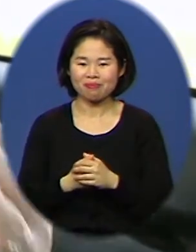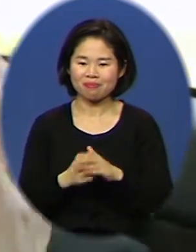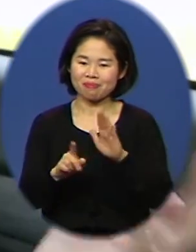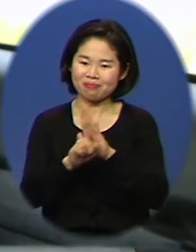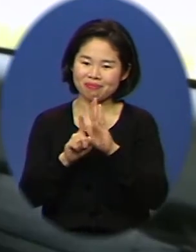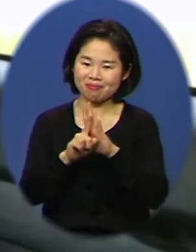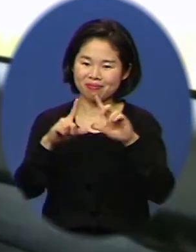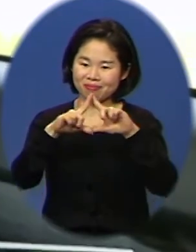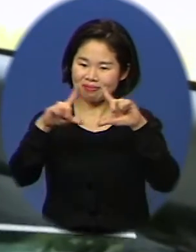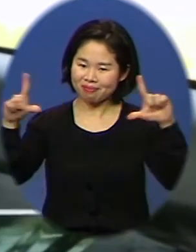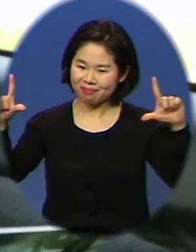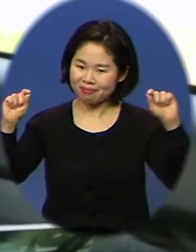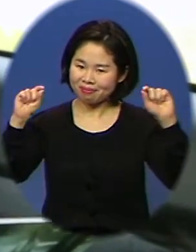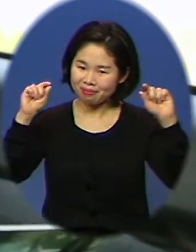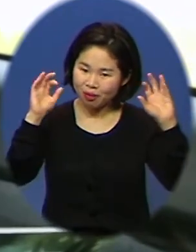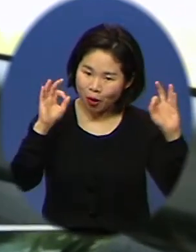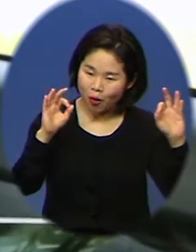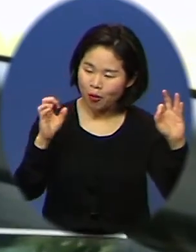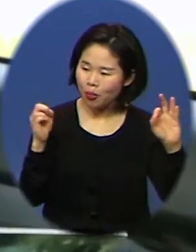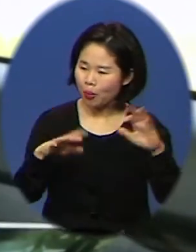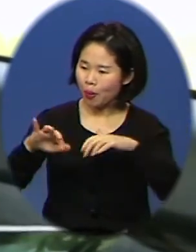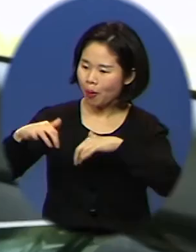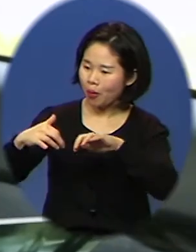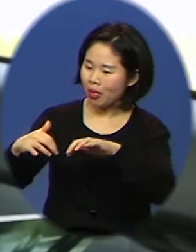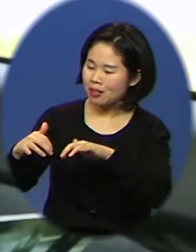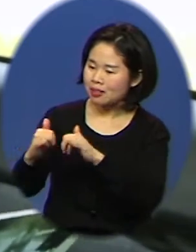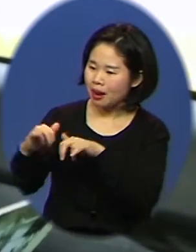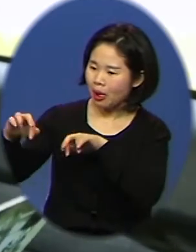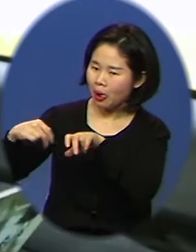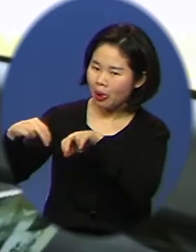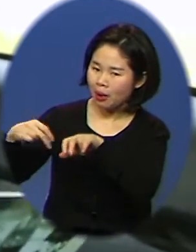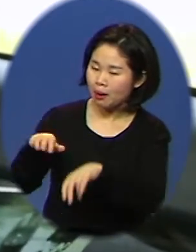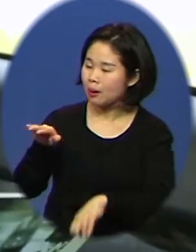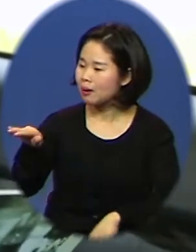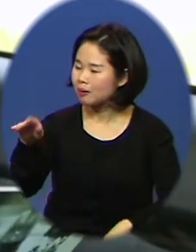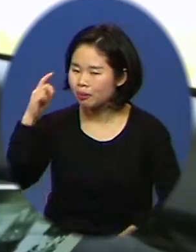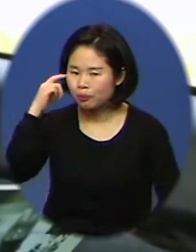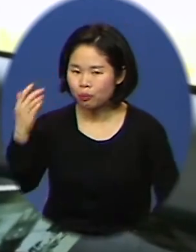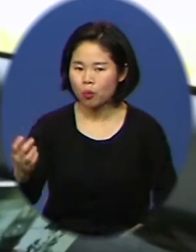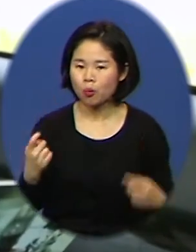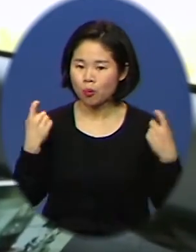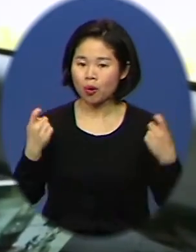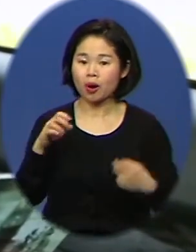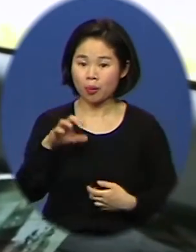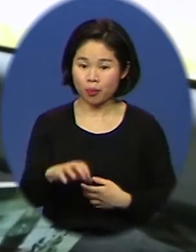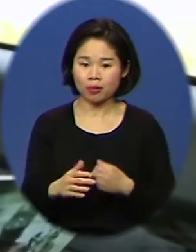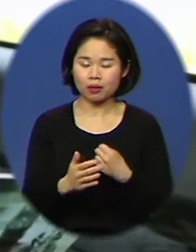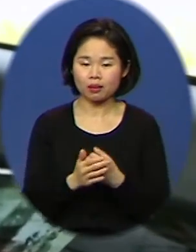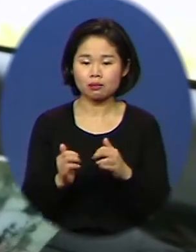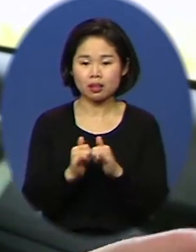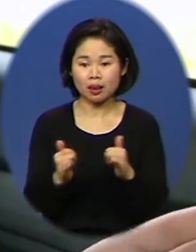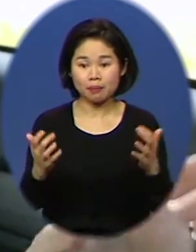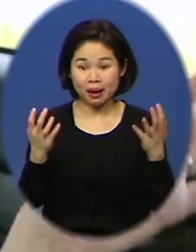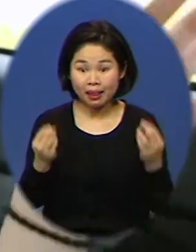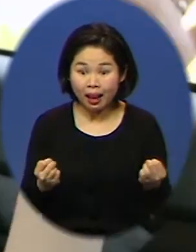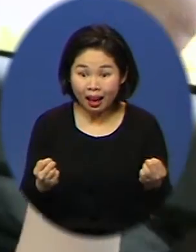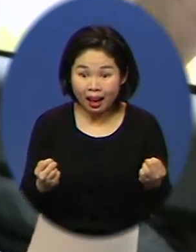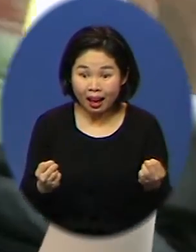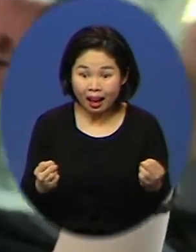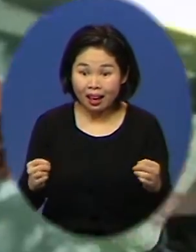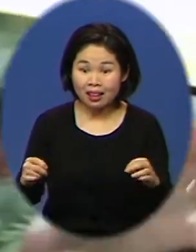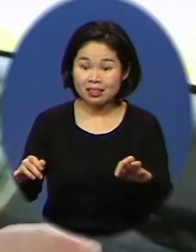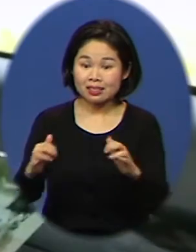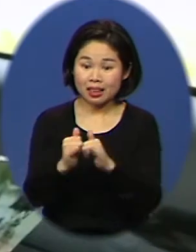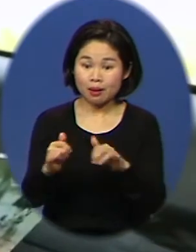보고 사람들한테도 물어보고, 뭔가 관광지인 것 같아서 사람들이 많으면 사람들이